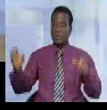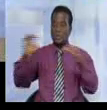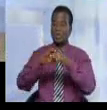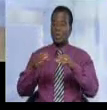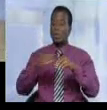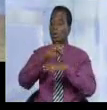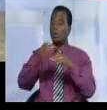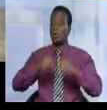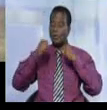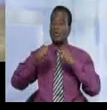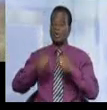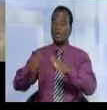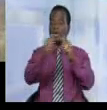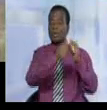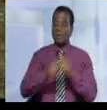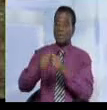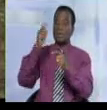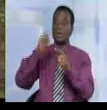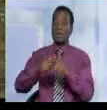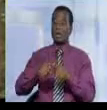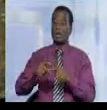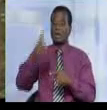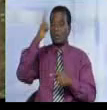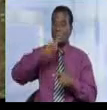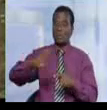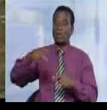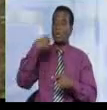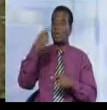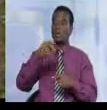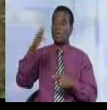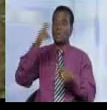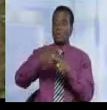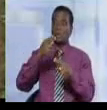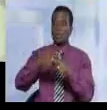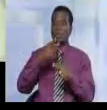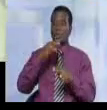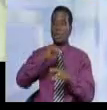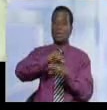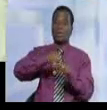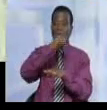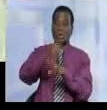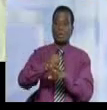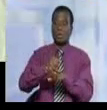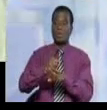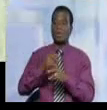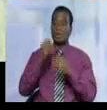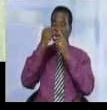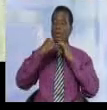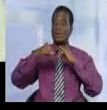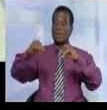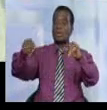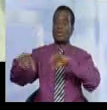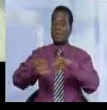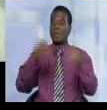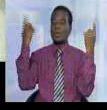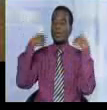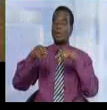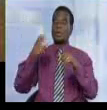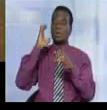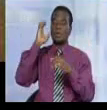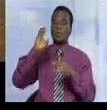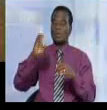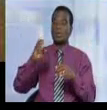réserver un accueil mémorable à l'illustre hôte dont le nom est dédié à leur institution. L'annonce a été faite au cours d'une conférence de